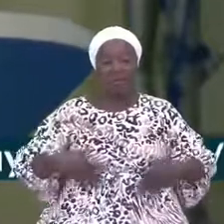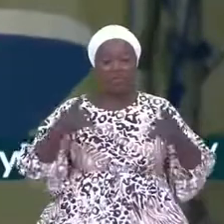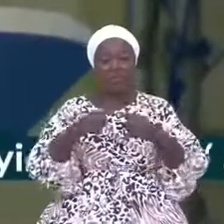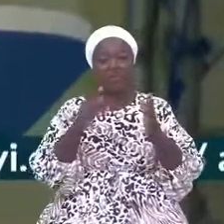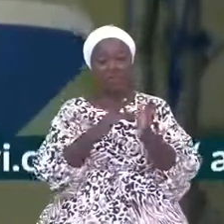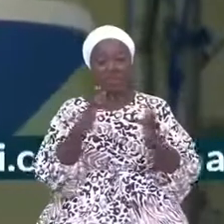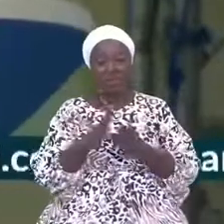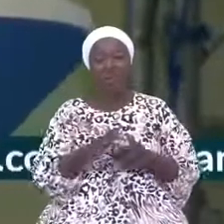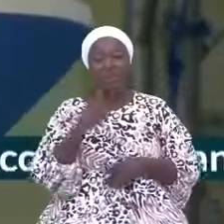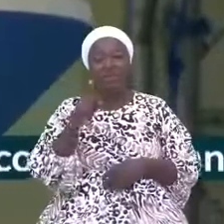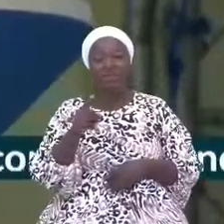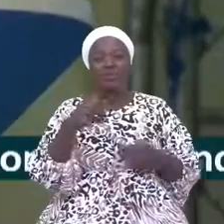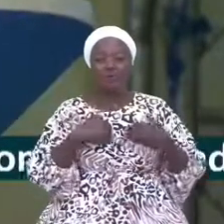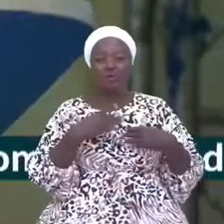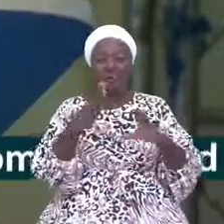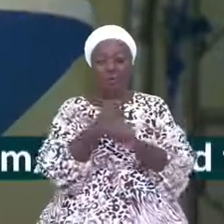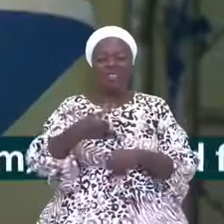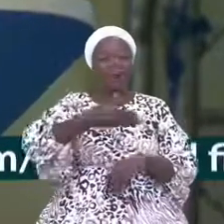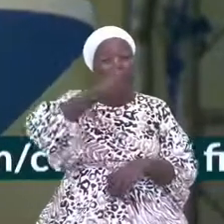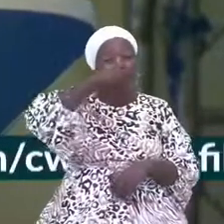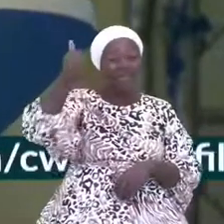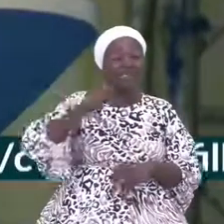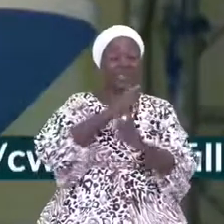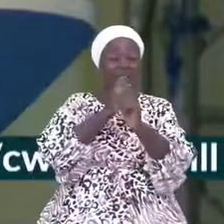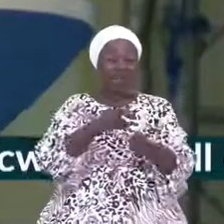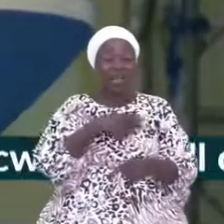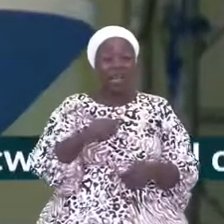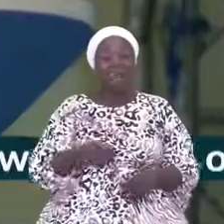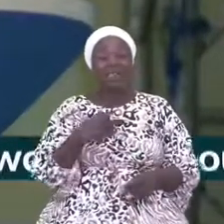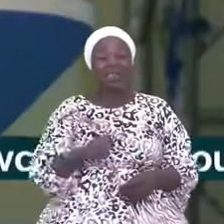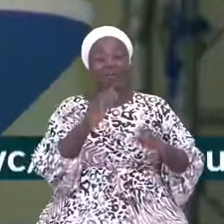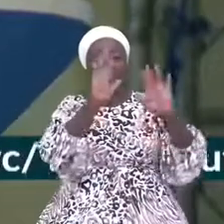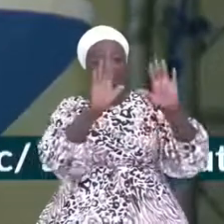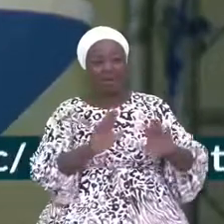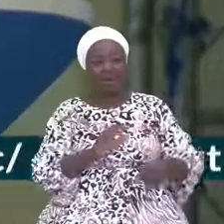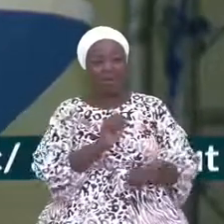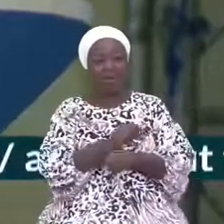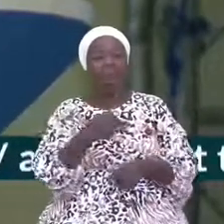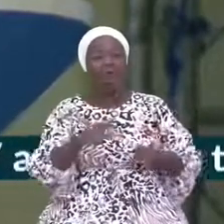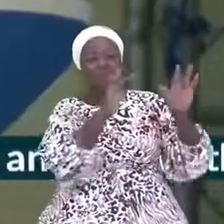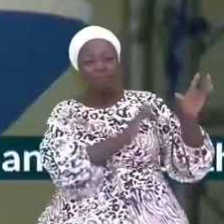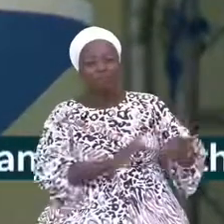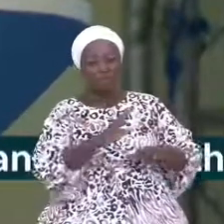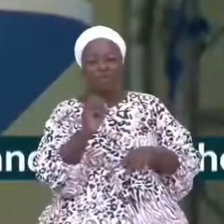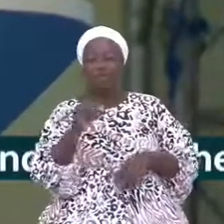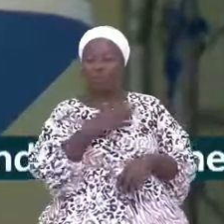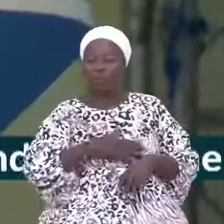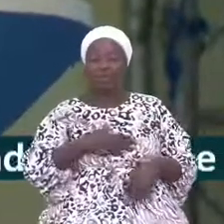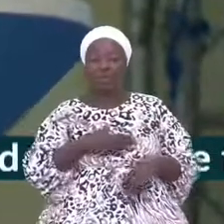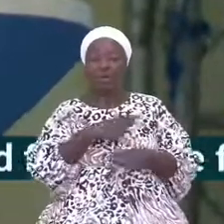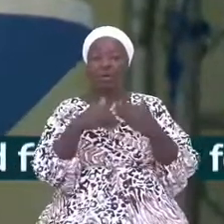Dieu vous a amené ici. Comme vous avez donné votre vie à Jésus, vous avez reçu le meilleur don et